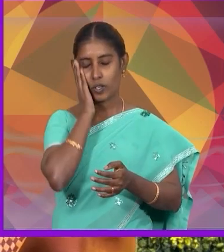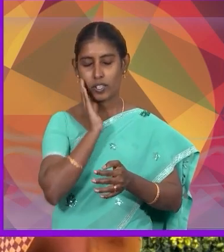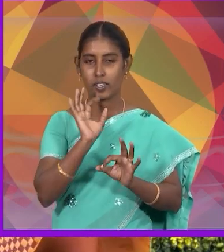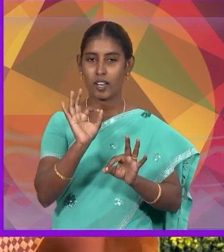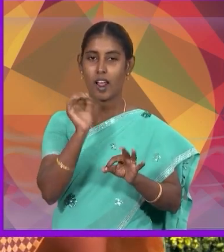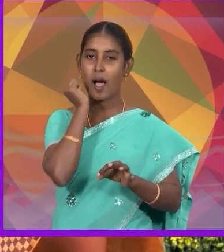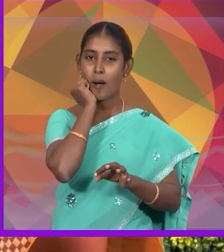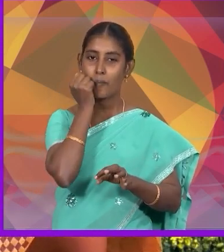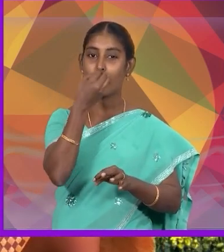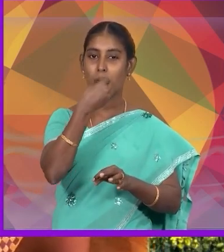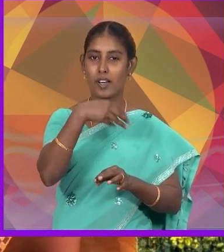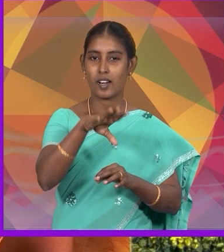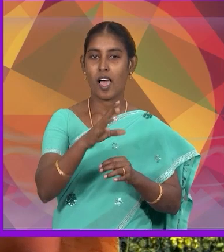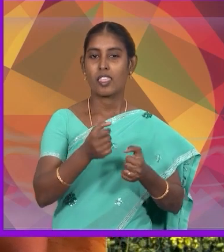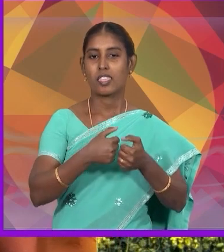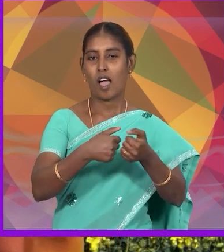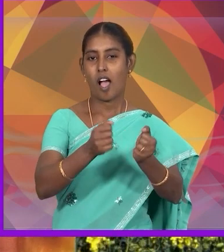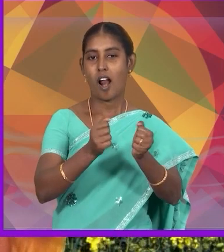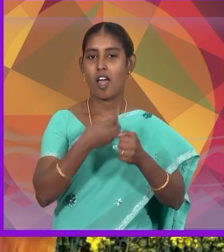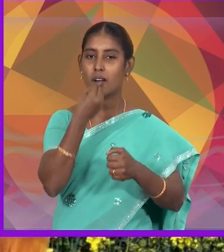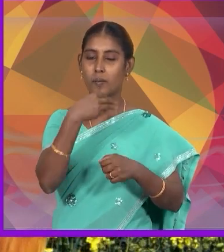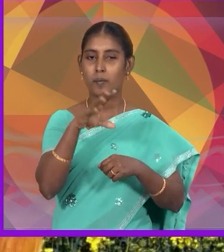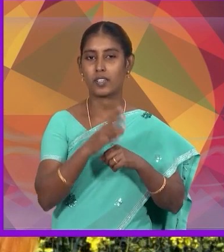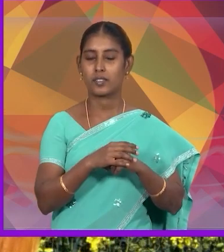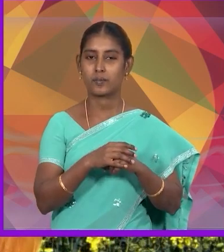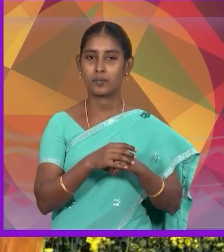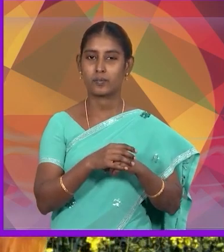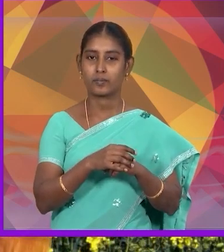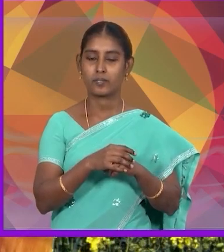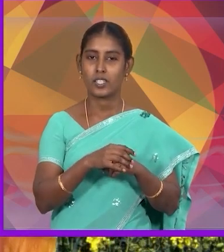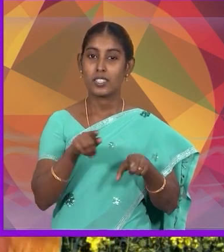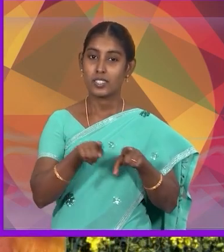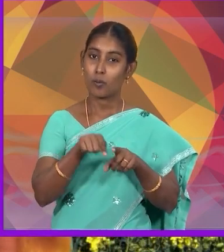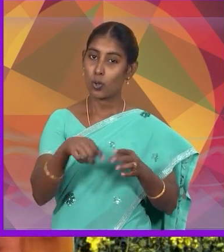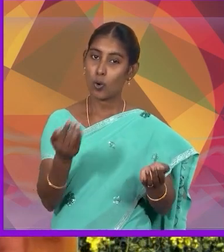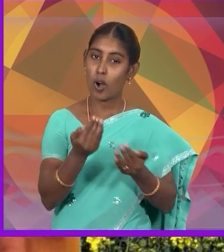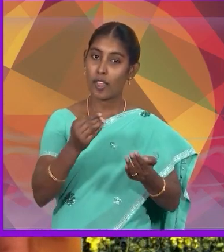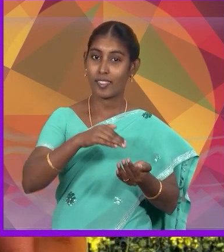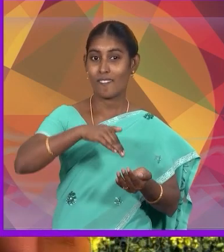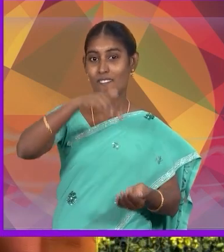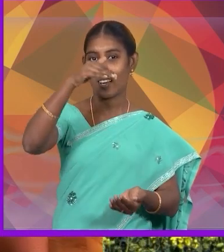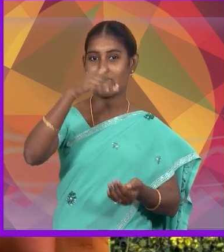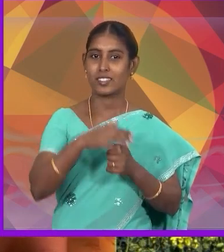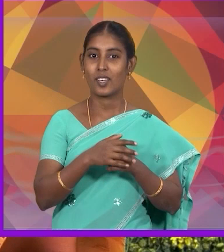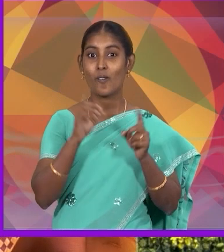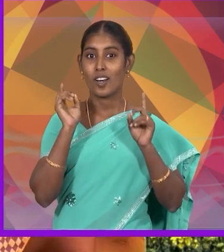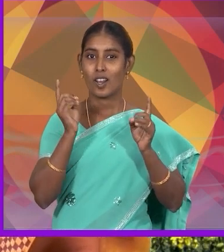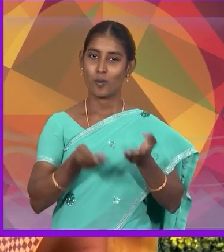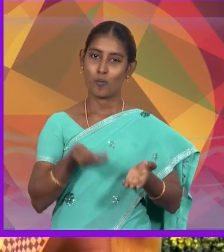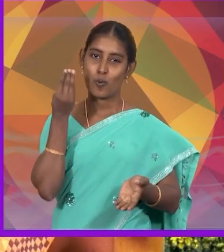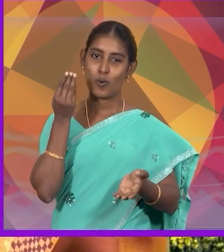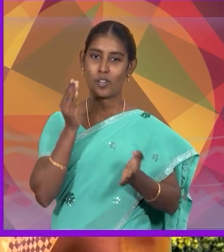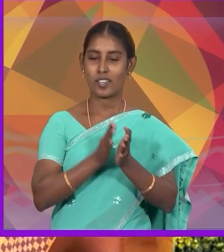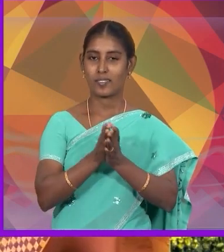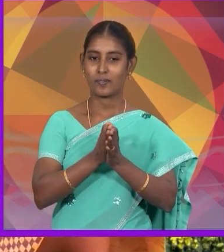தாய் பாடக்கூடிய பாடல் தாலாட்டு பாடல். அதுக்கப்புறம் அந்த குழந்தை வளர்ந்த உடனே விளையாட்டு தான் தாங்க பிடிக்கும். விளையாடும்